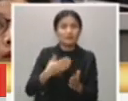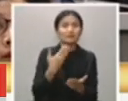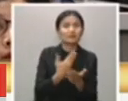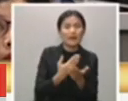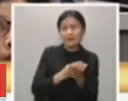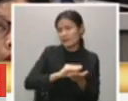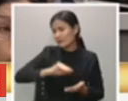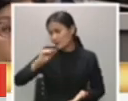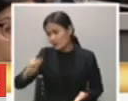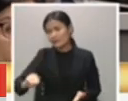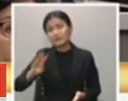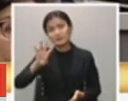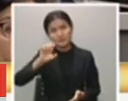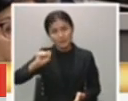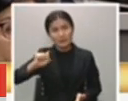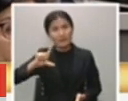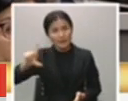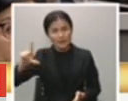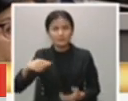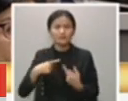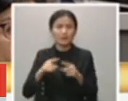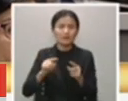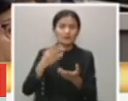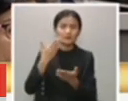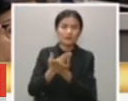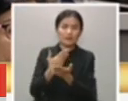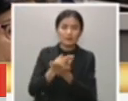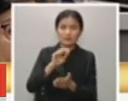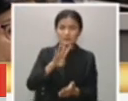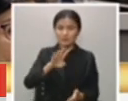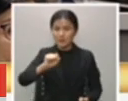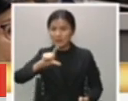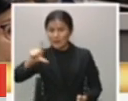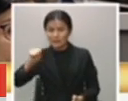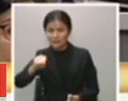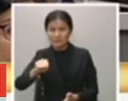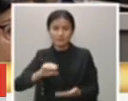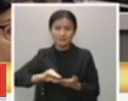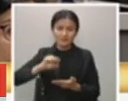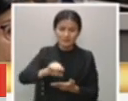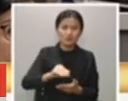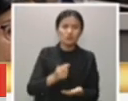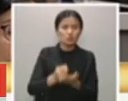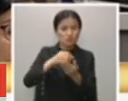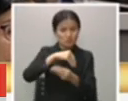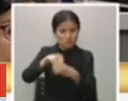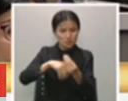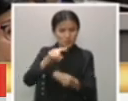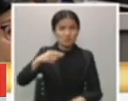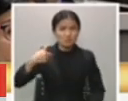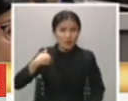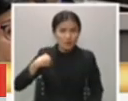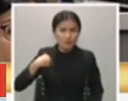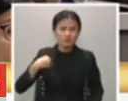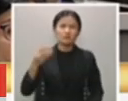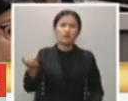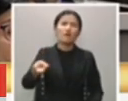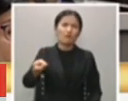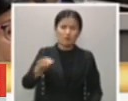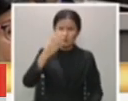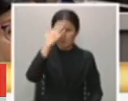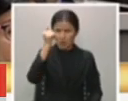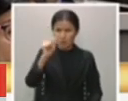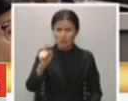บบแต่ถ้าถามว่าเงินจำนวนนี้เนี่ยมีผลในการกระตุ้นเศรษฐกิจเพียงใดผมต้องเรียนครับมันน้อยมากเพราะเทียบสัดส่วนสิ